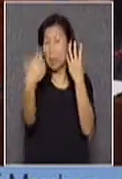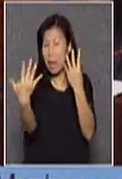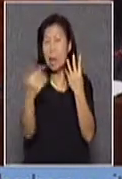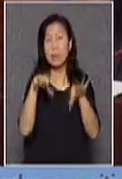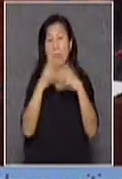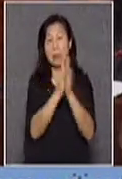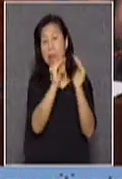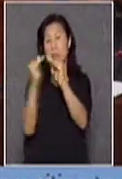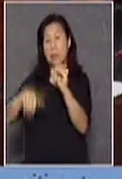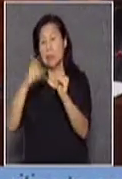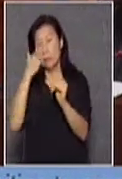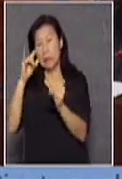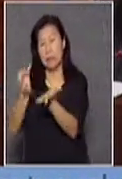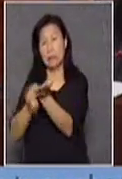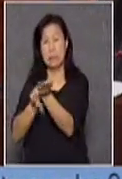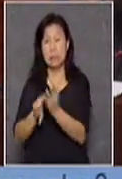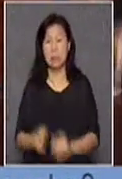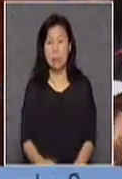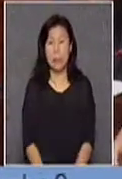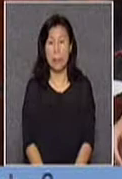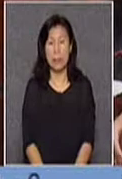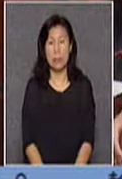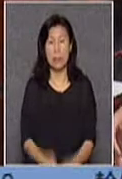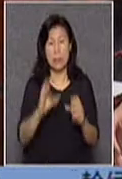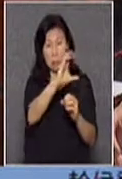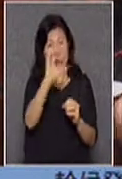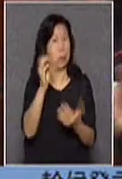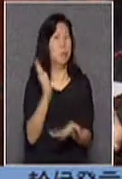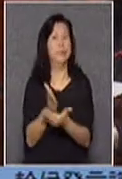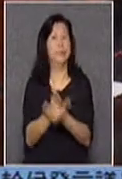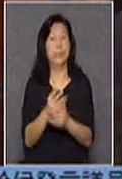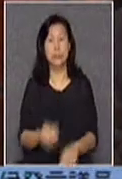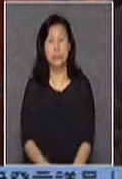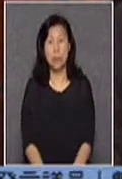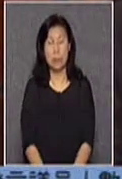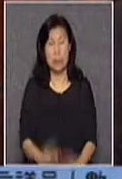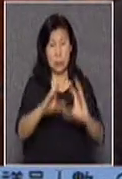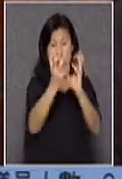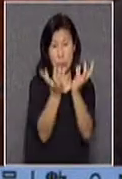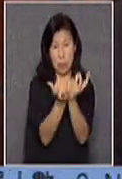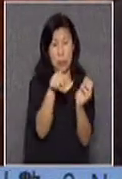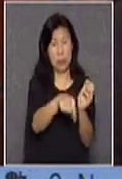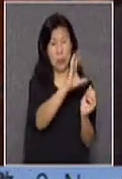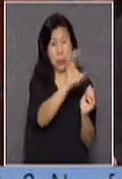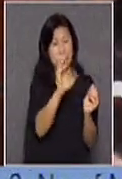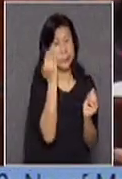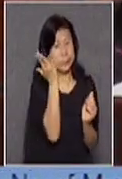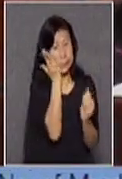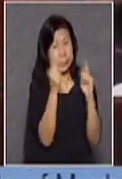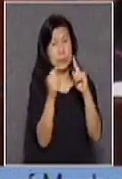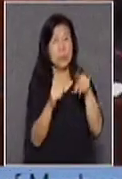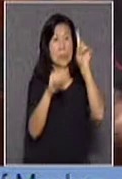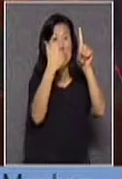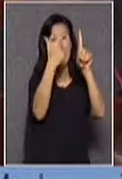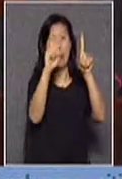方。咁所以你睇翻長洲嘅情況，喂，呢一班嘅居民1898年之